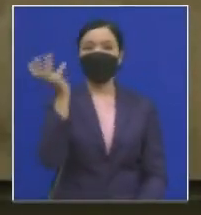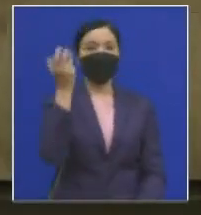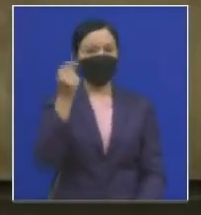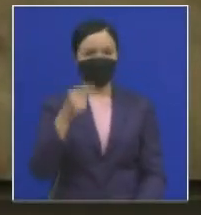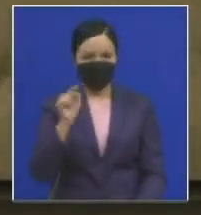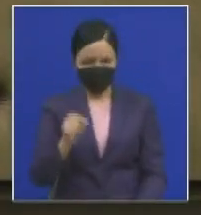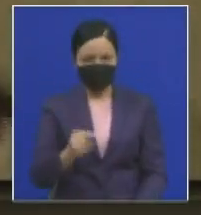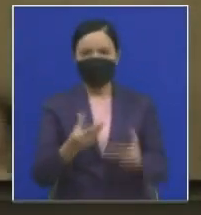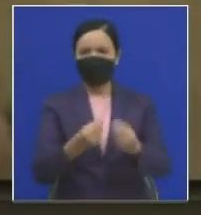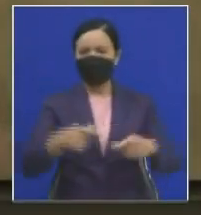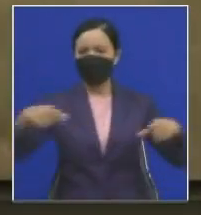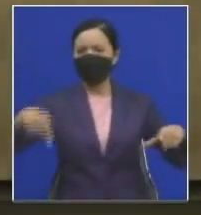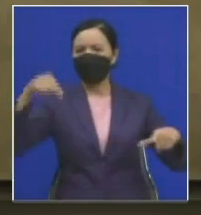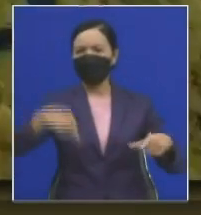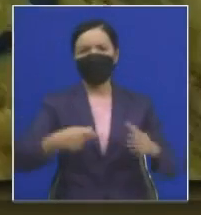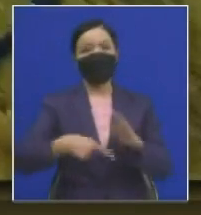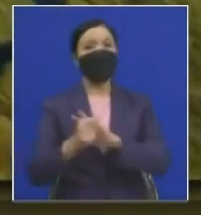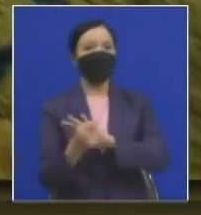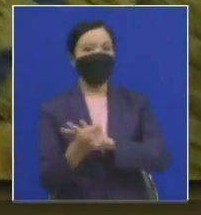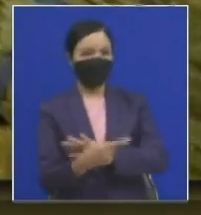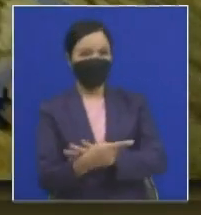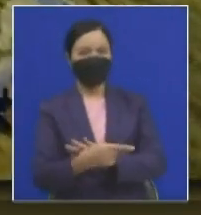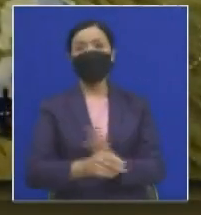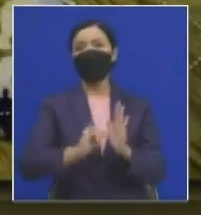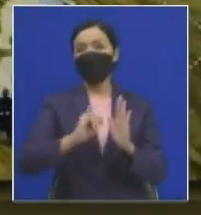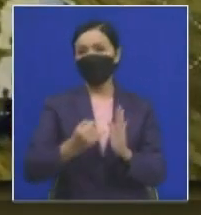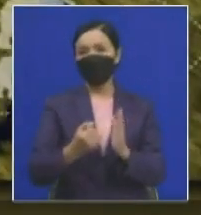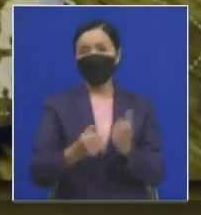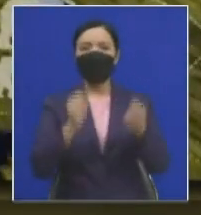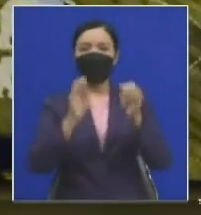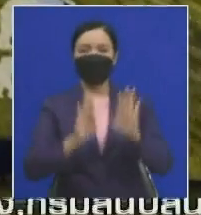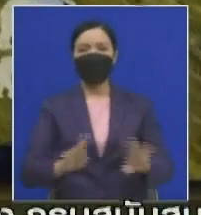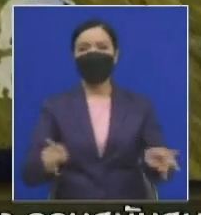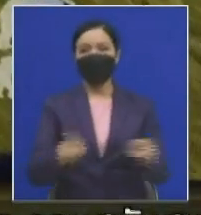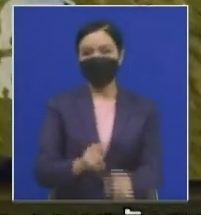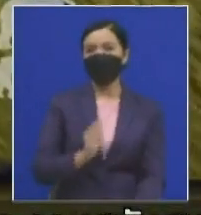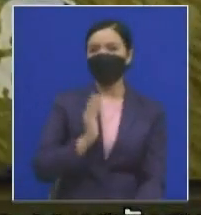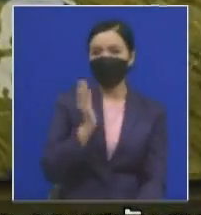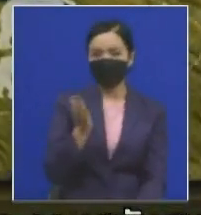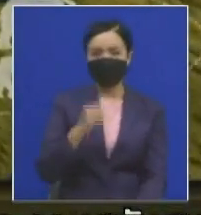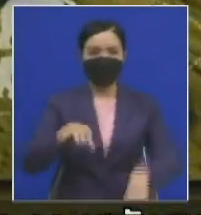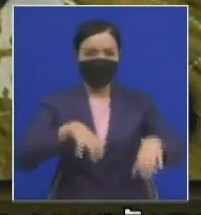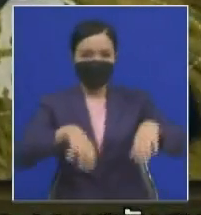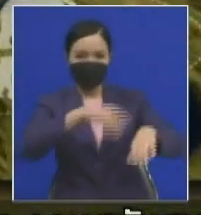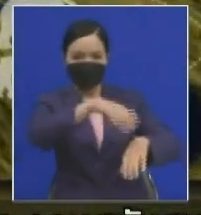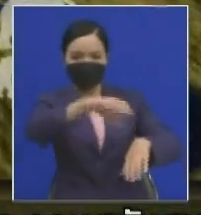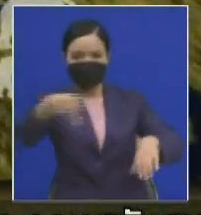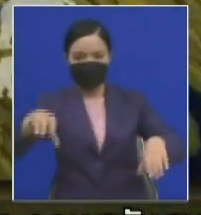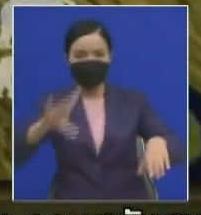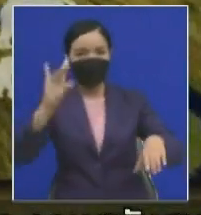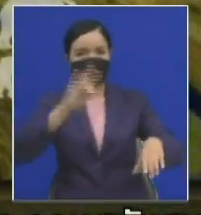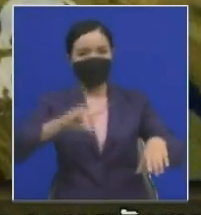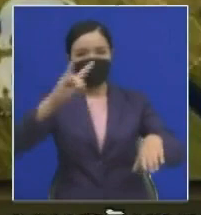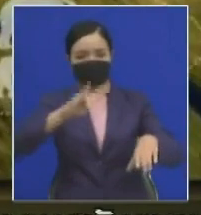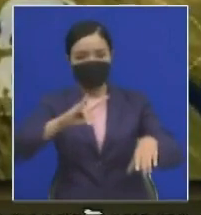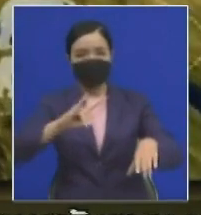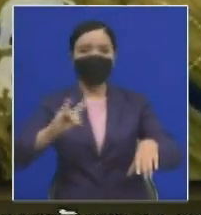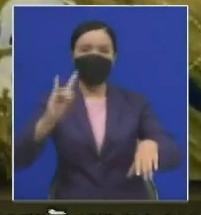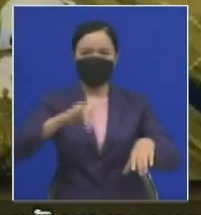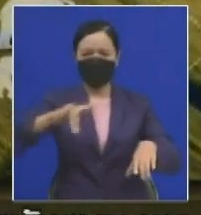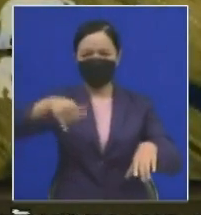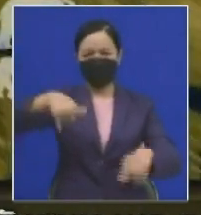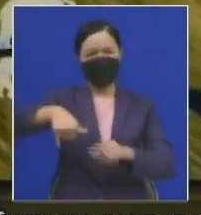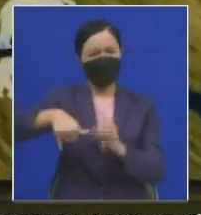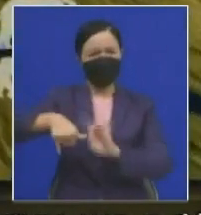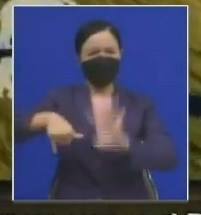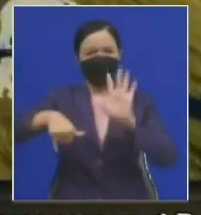บริบทจิของพ้ทปฏุทานินี้แล้แที่สุกจะออกมาเปรปเป็ร่างจัการสิ่งทเรีกวเปสวสัตวเนี่ยแต่ไม่ใช่แ่สวนสัตวนะ